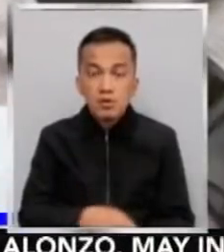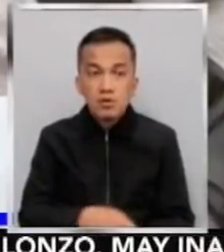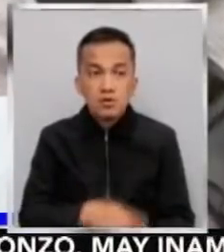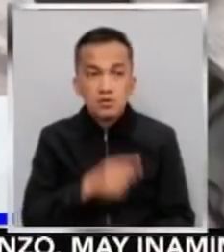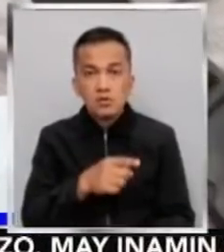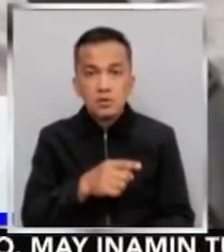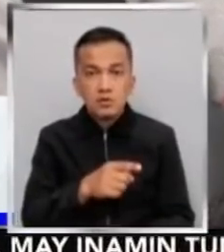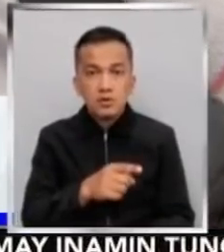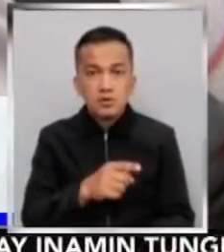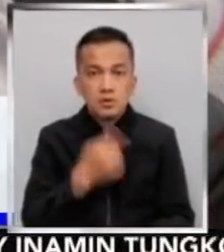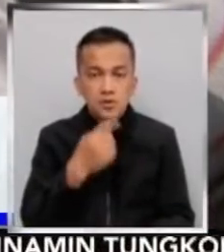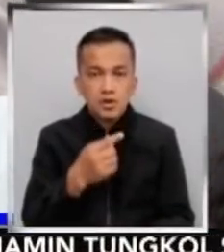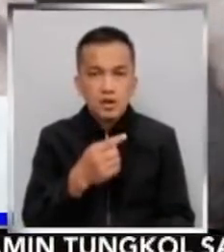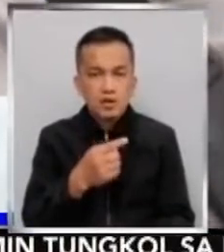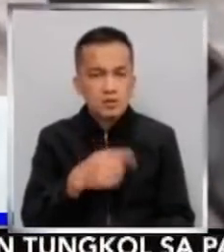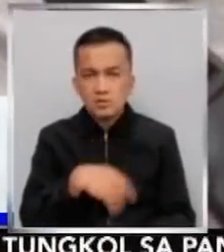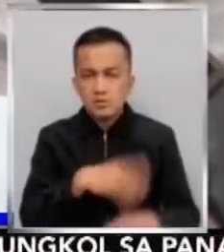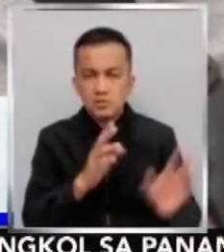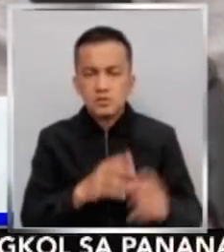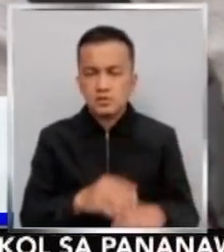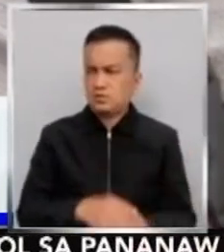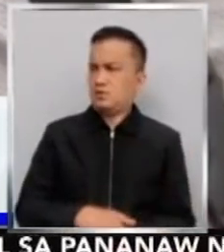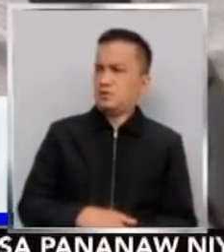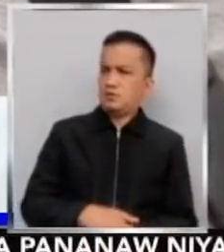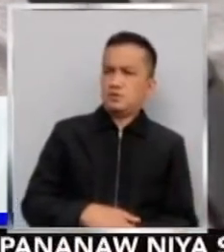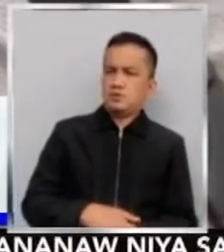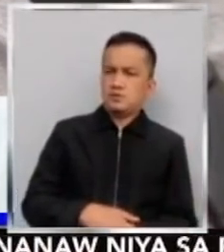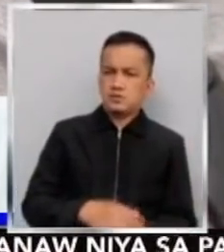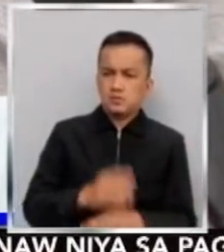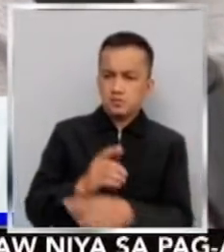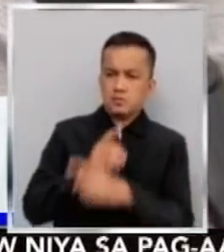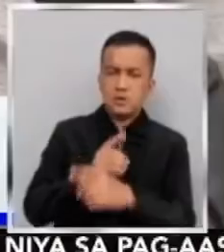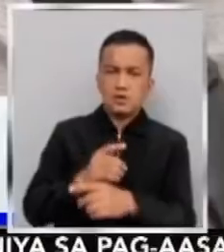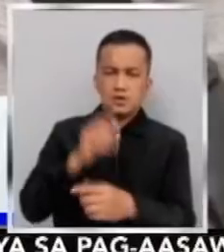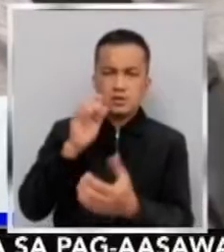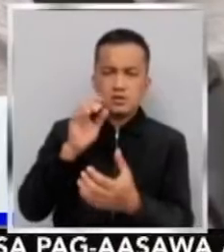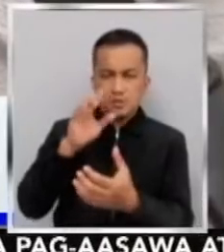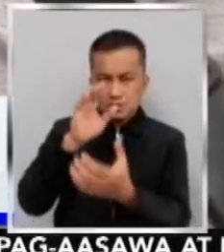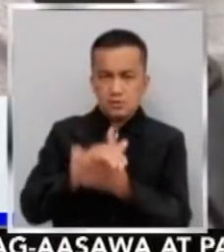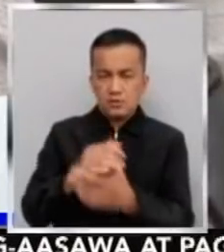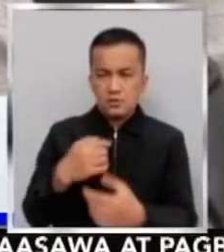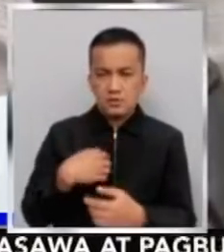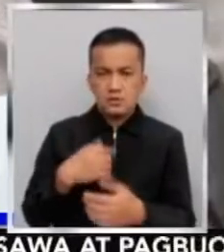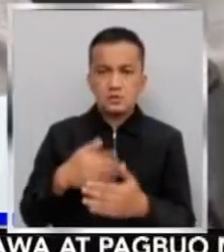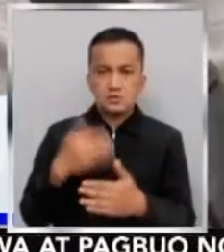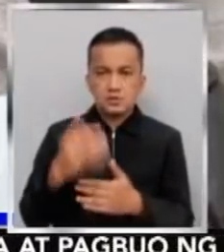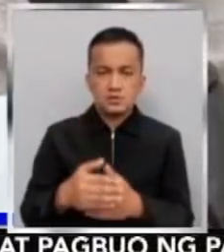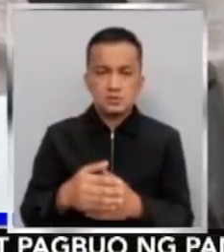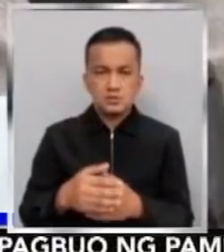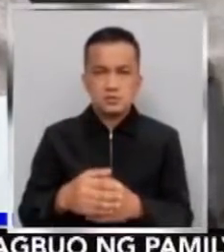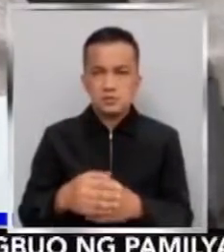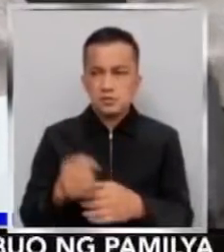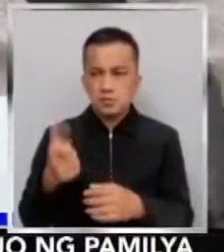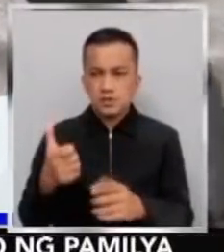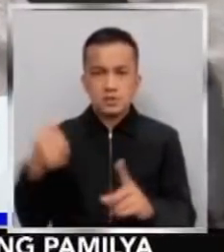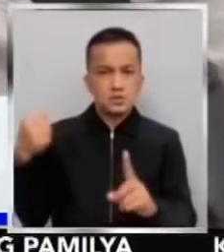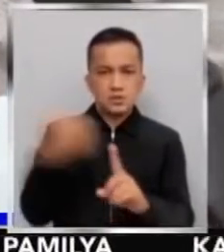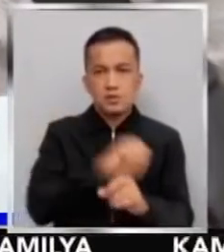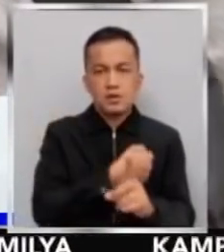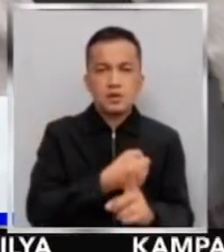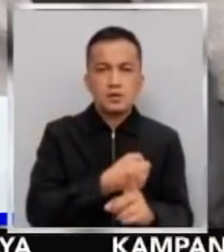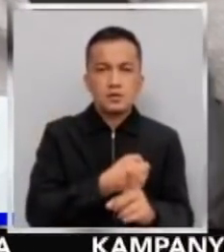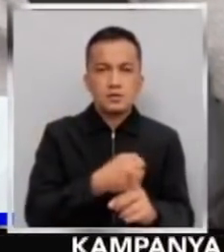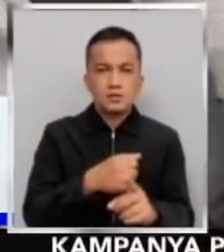your may friend sa akin yung asawa ko. Opo. Tapos, yun, bigla na lang niya sinapak. So one time hindi nakapasok sa